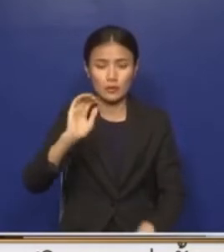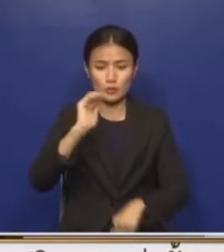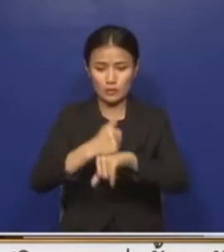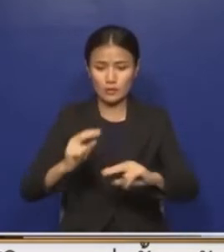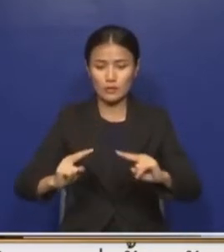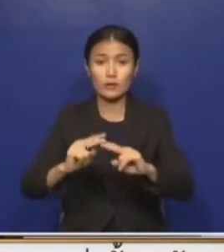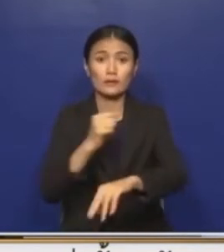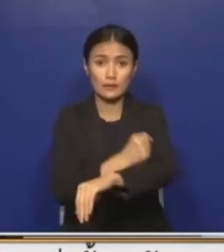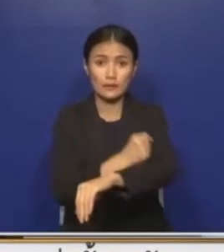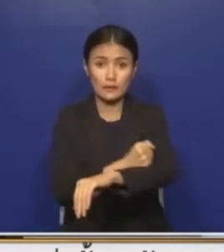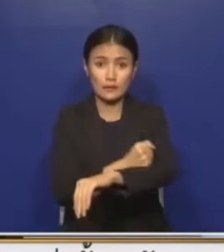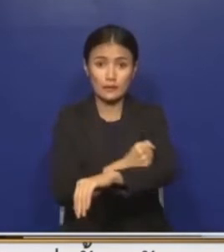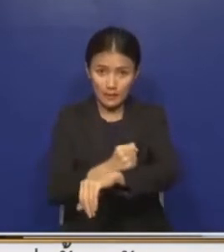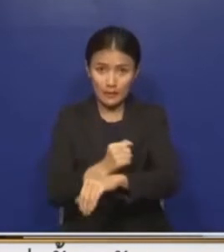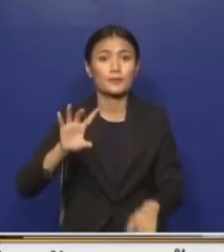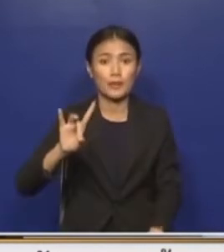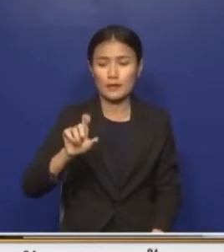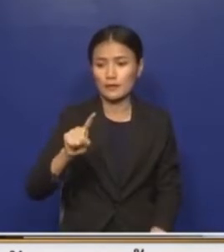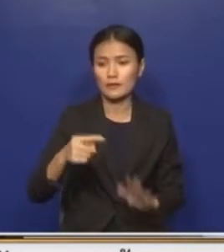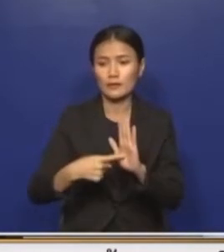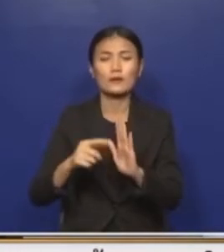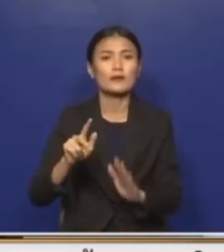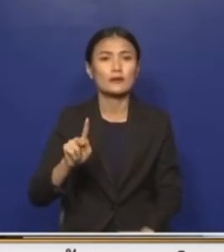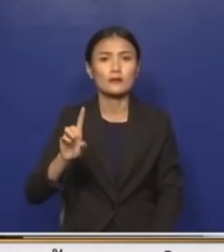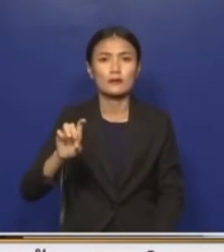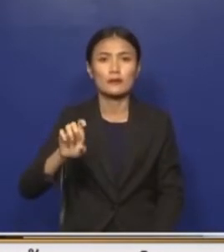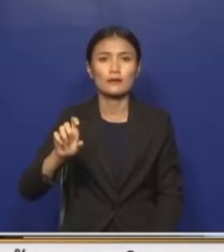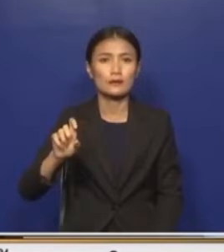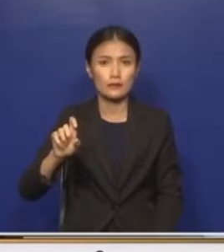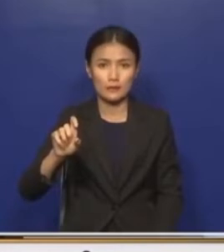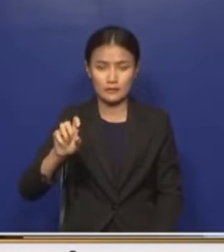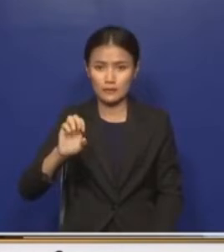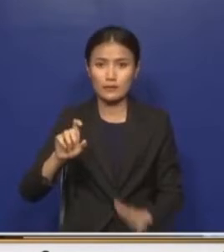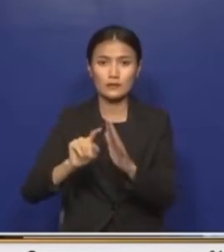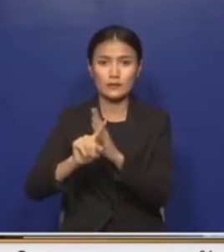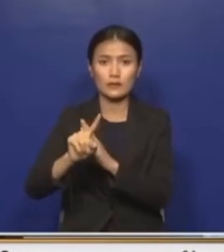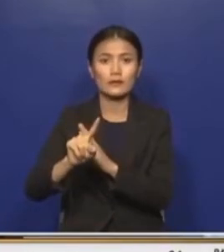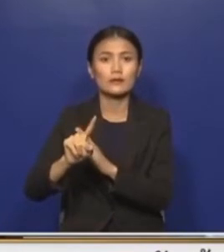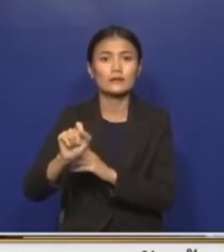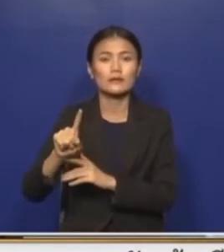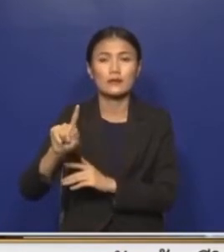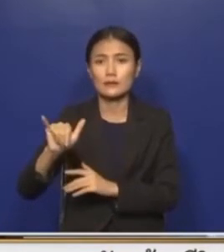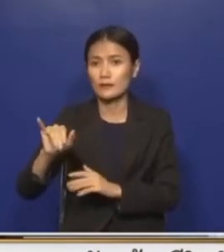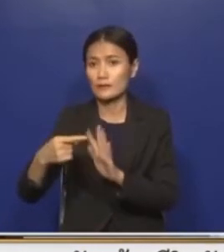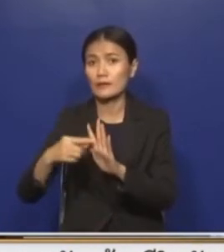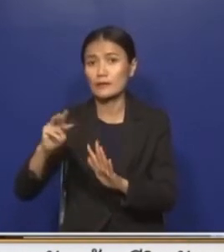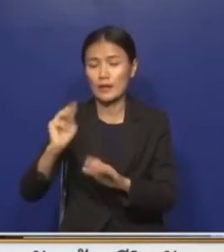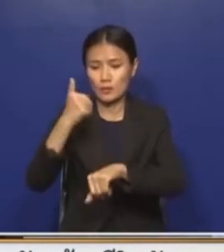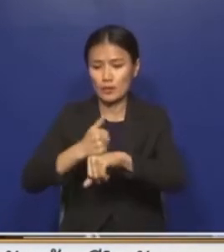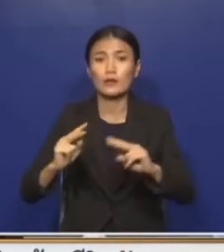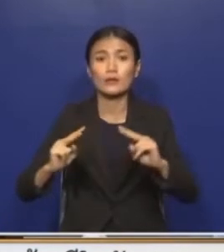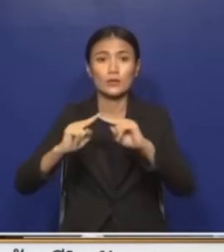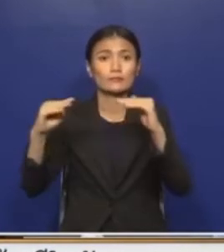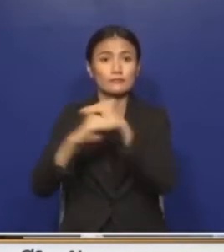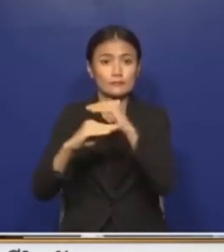าน8. นายศักดิ์สยามชิดชอบรัฐมนตรีว่าการกระทรวงคมนาคม